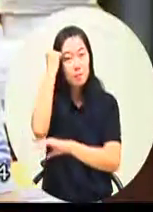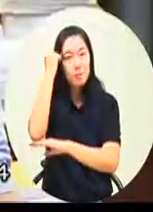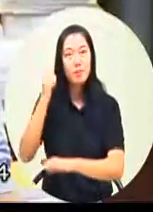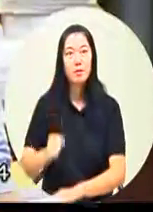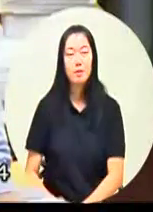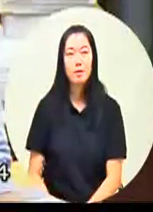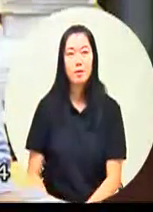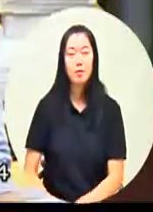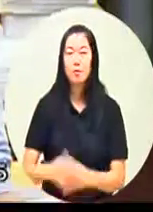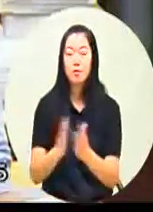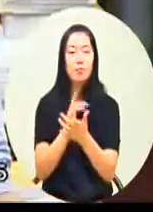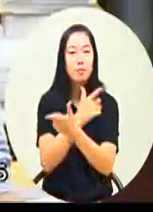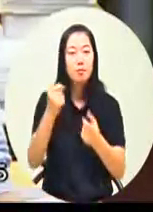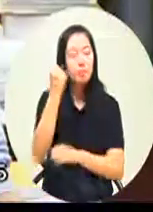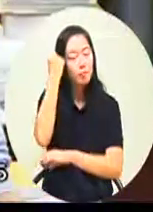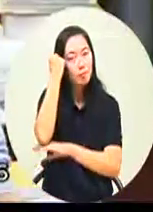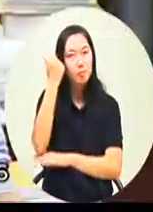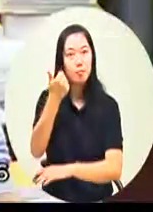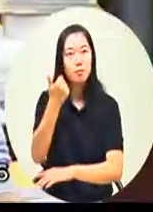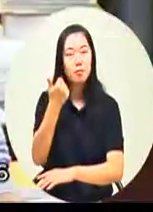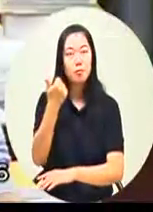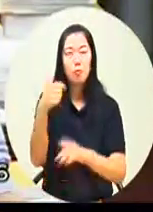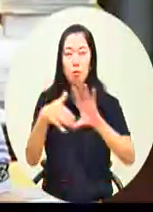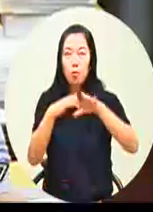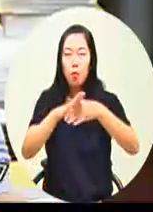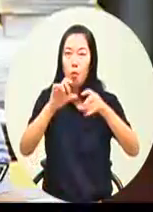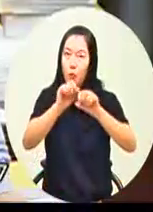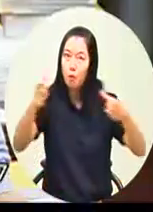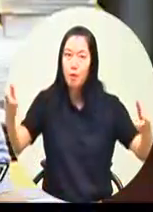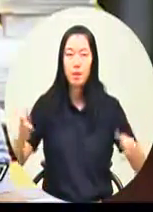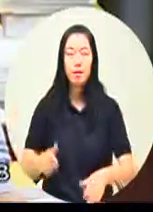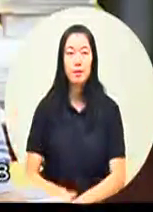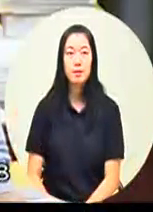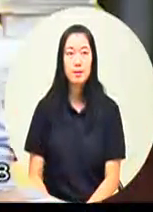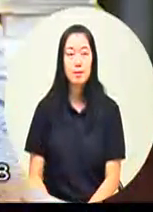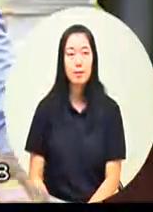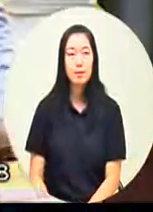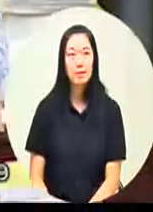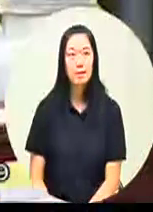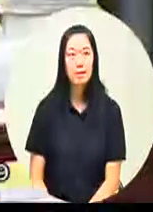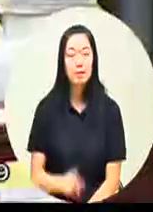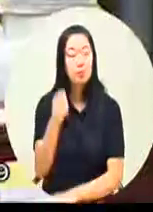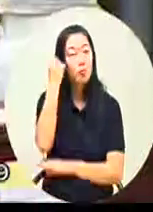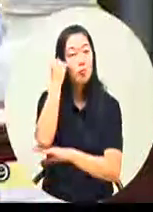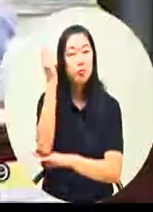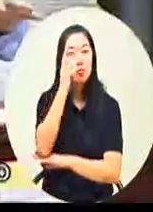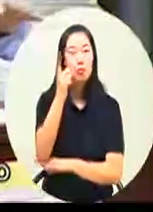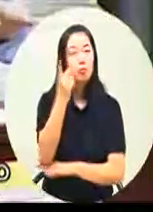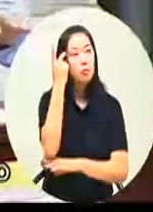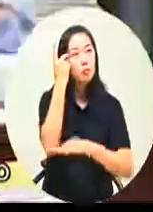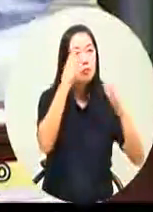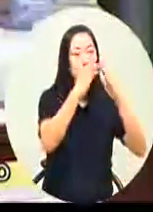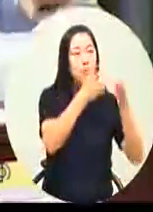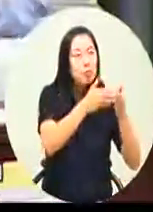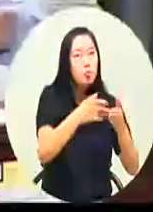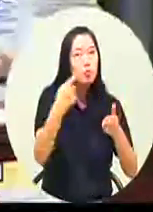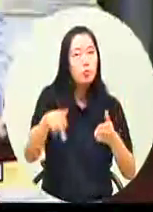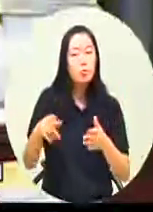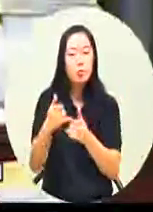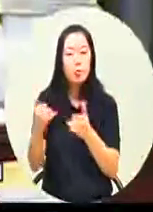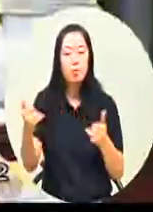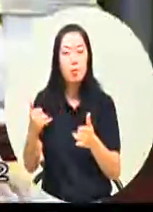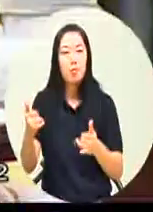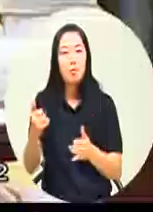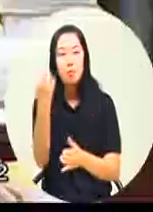个国家就住民宿，那个真的是不同文化，而且跟你要住在饭店的需求该是不赶快来熟